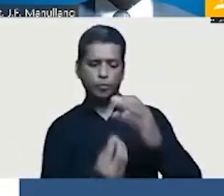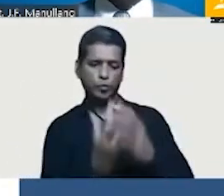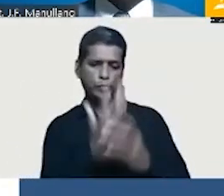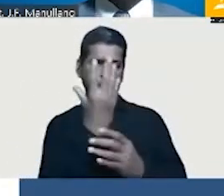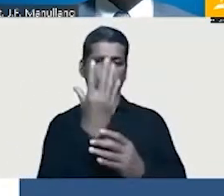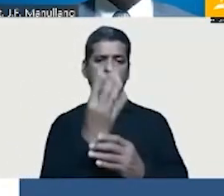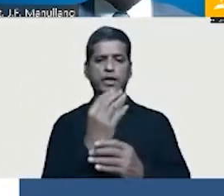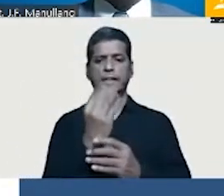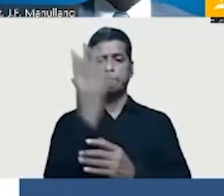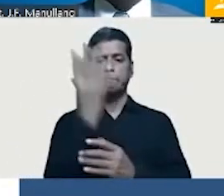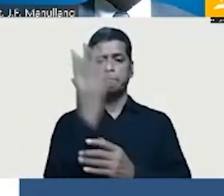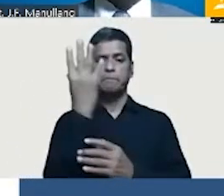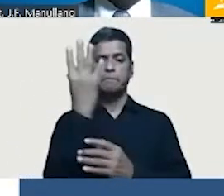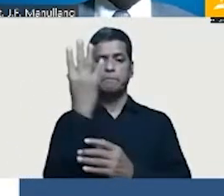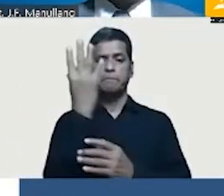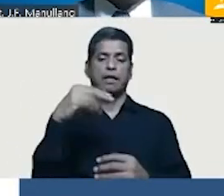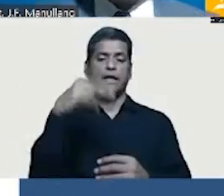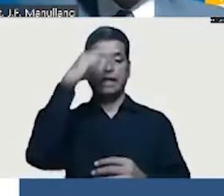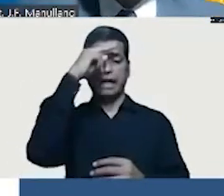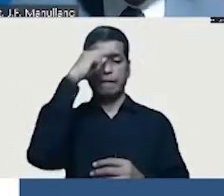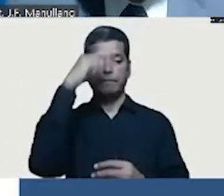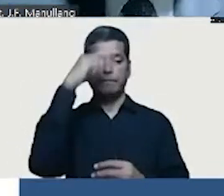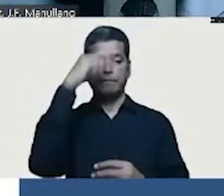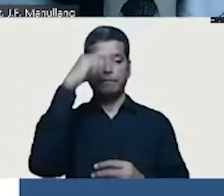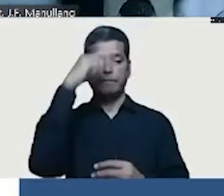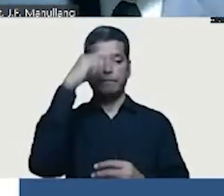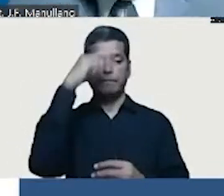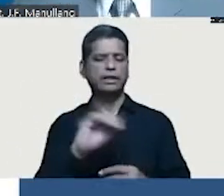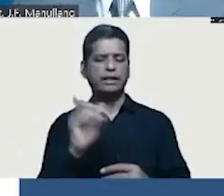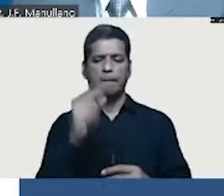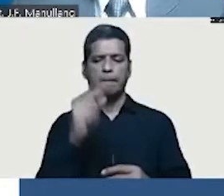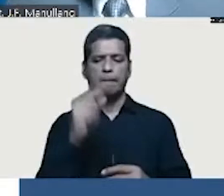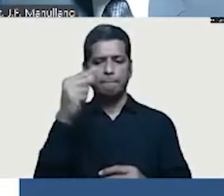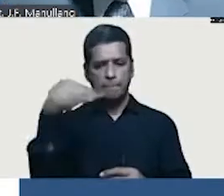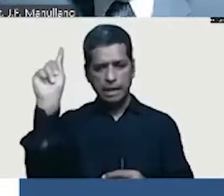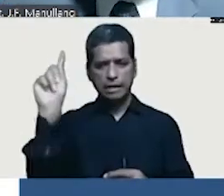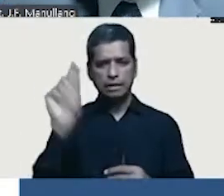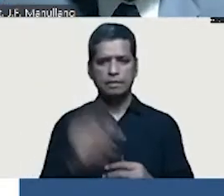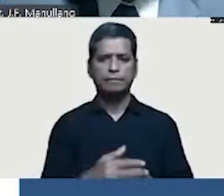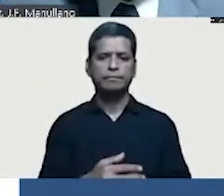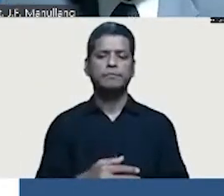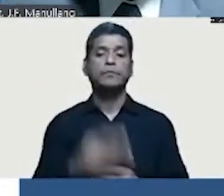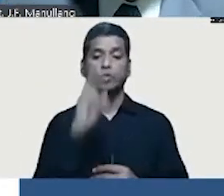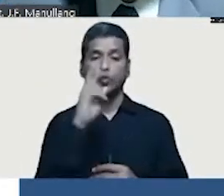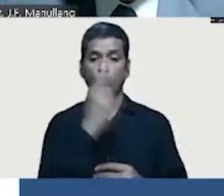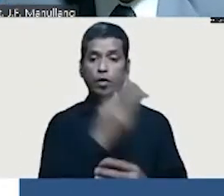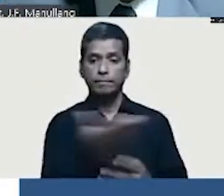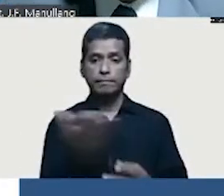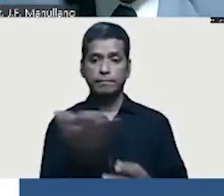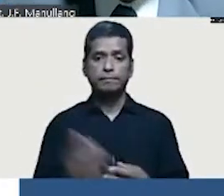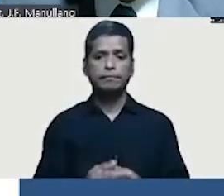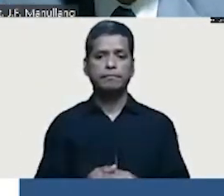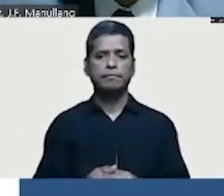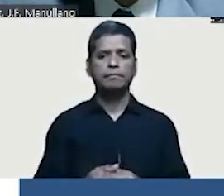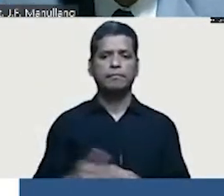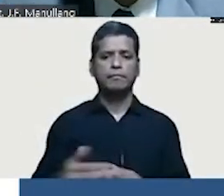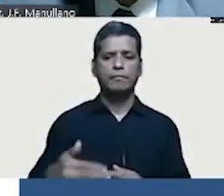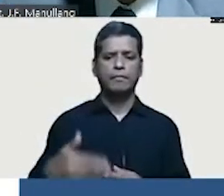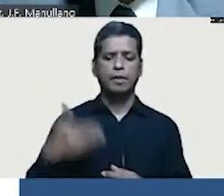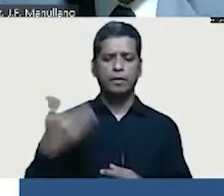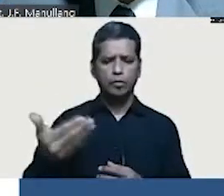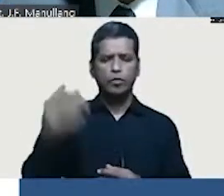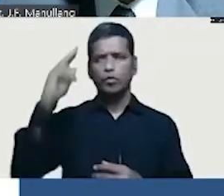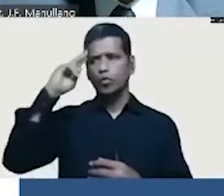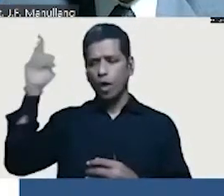artinya yang ada cuma kegelapan jadi saudara-saudaraku memang Tuhan sudah memanggil para nabi